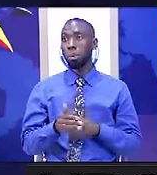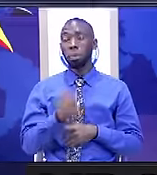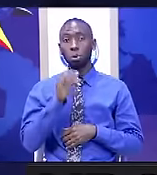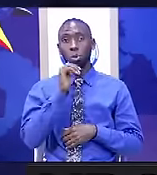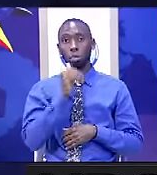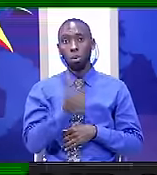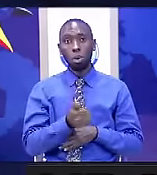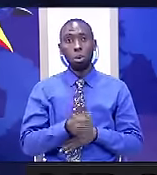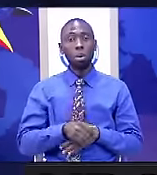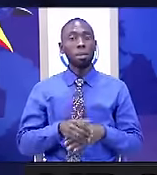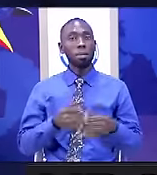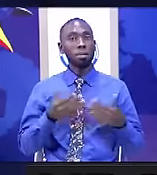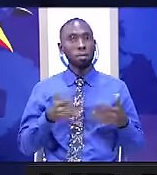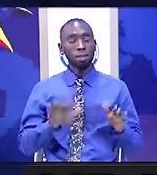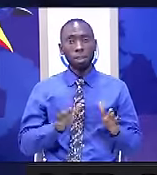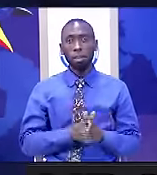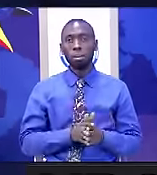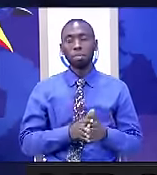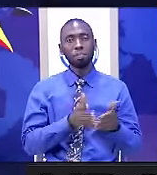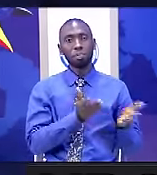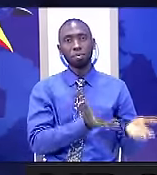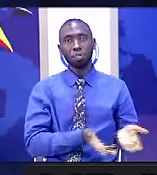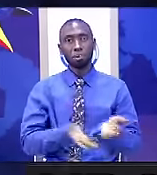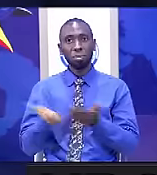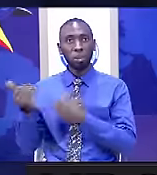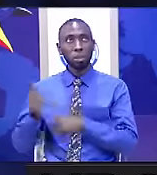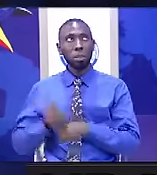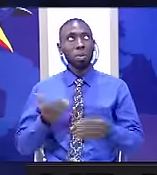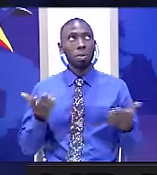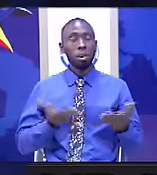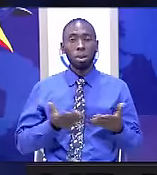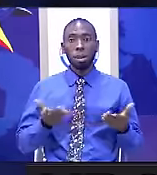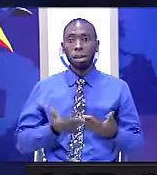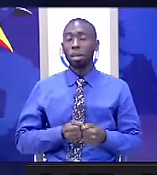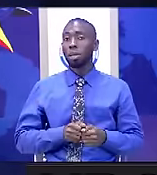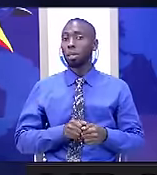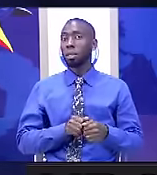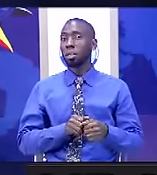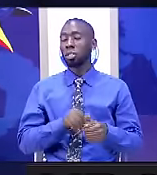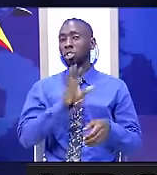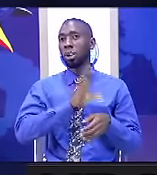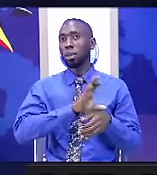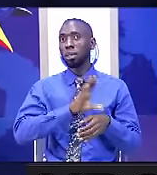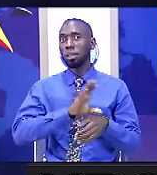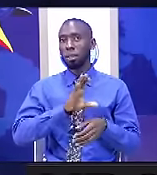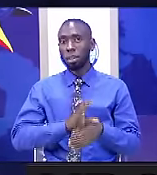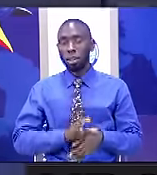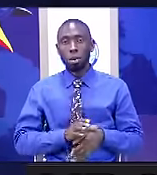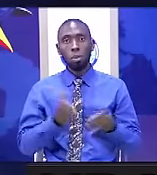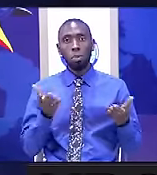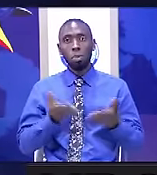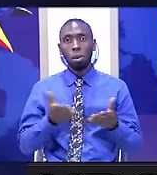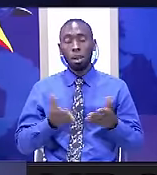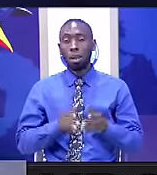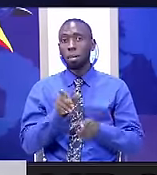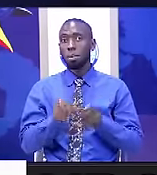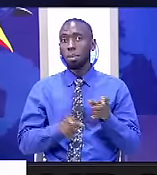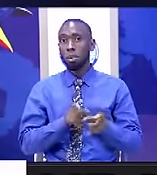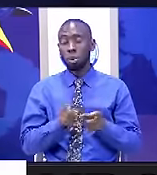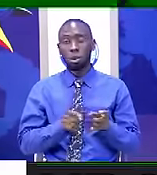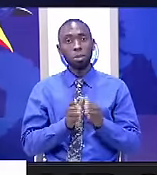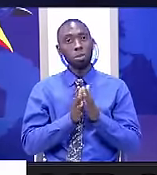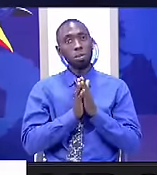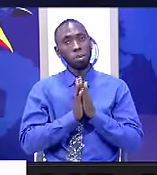kugenda okuggibwayo ate gutwalibwe ku kereziya oba ku church abakungu bazinayo